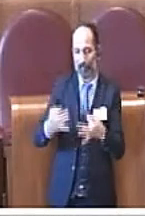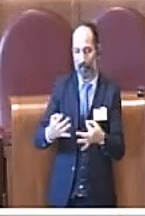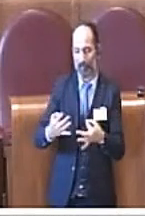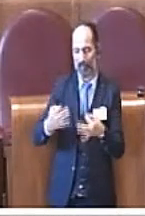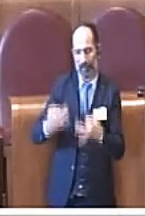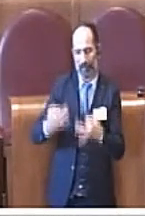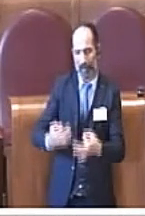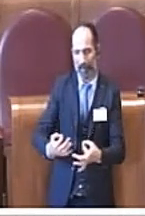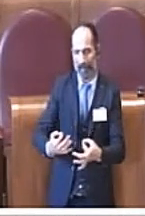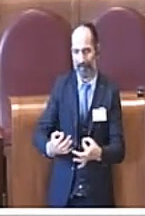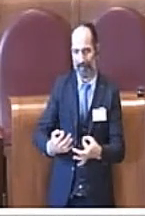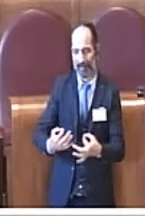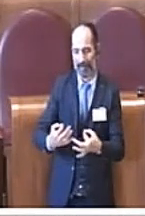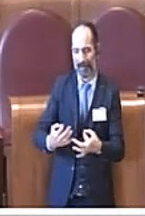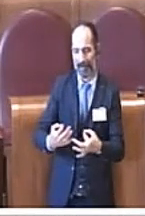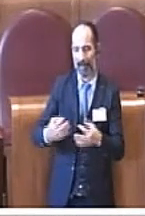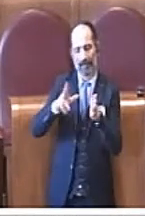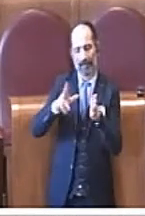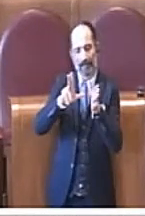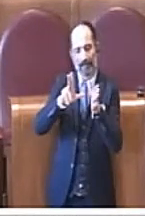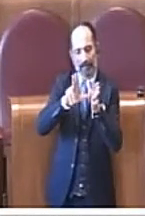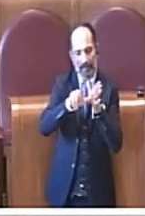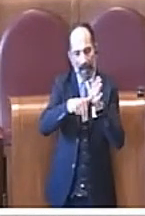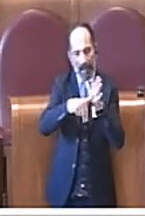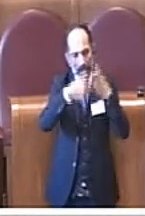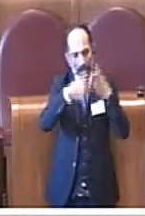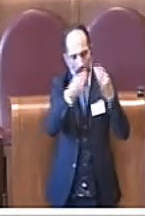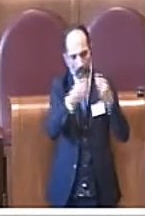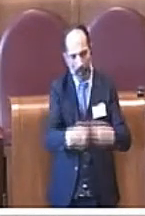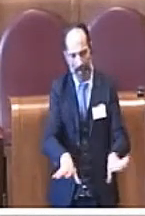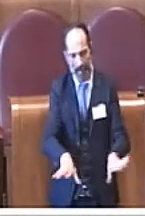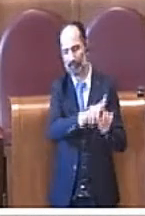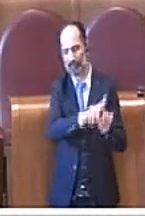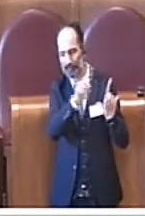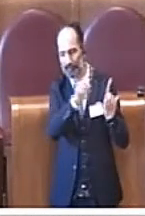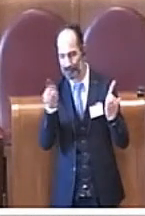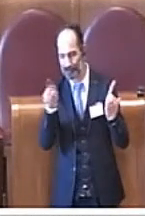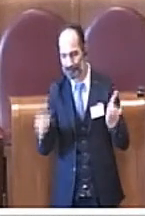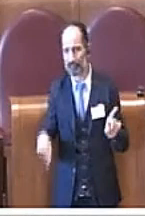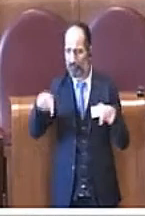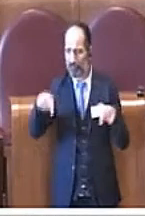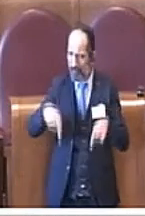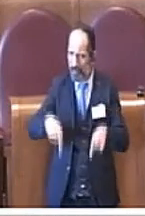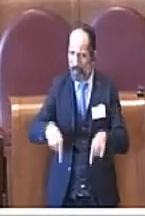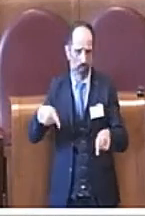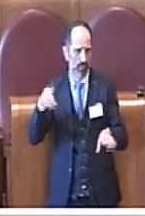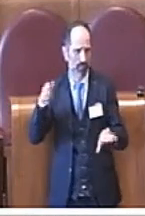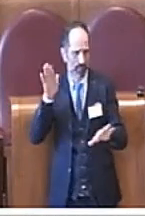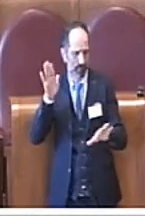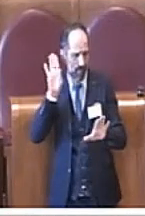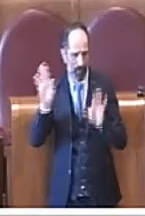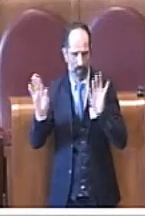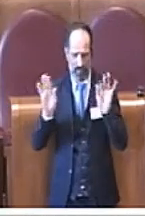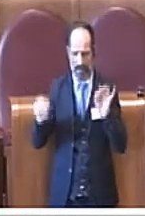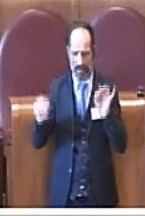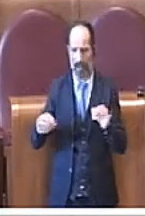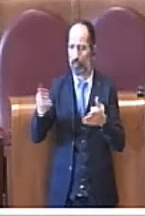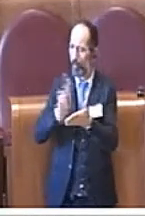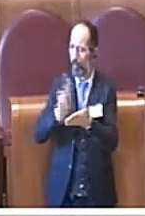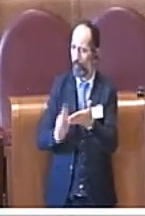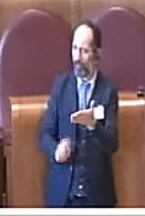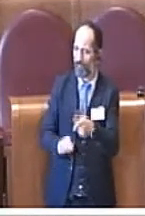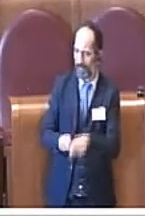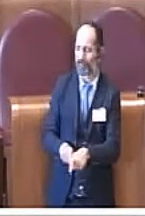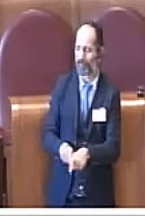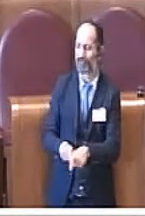Sicuramente si è perso del tempo. Noi oggi abbiamo ascoltato gli uffici che